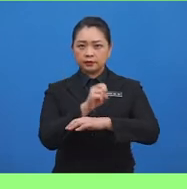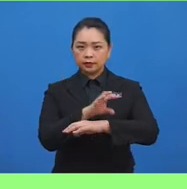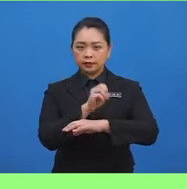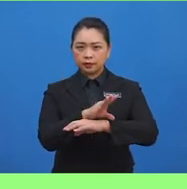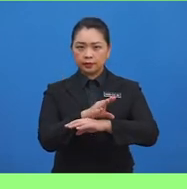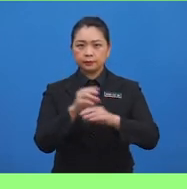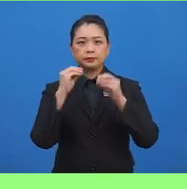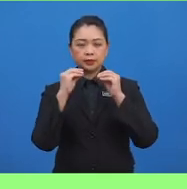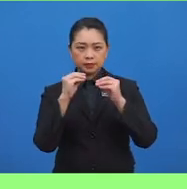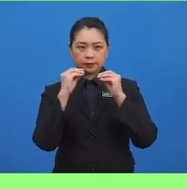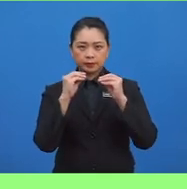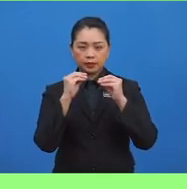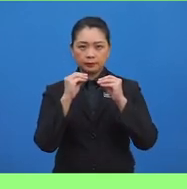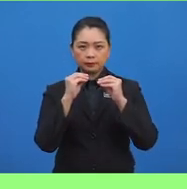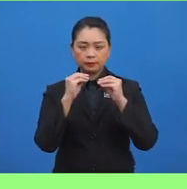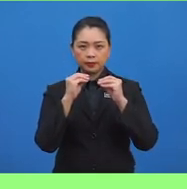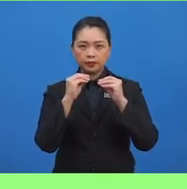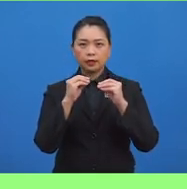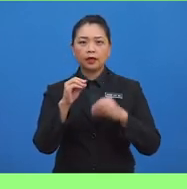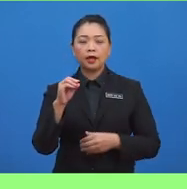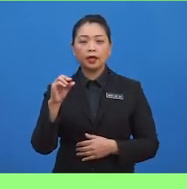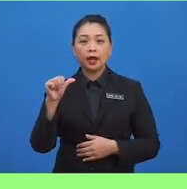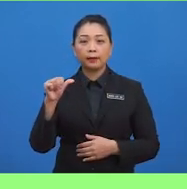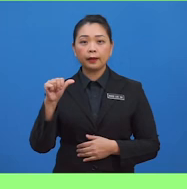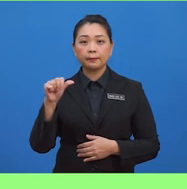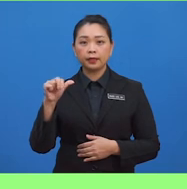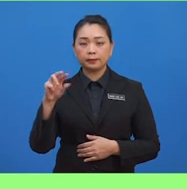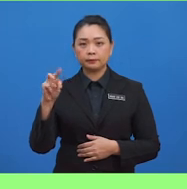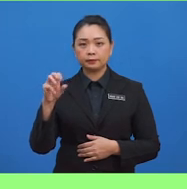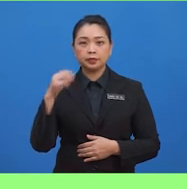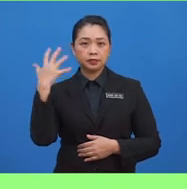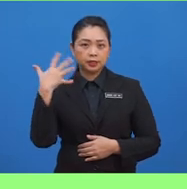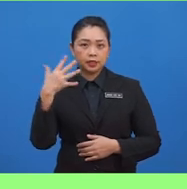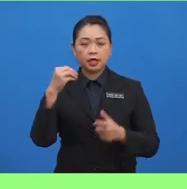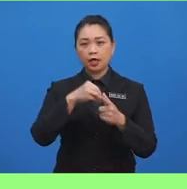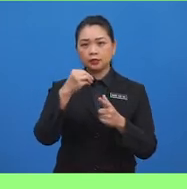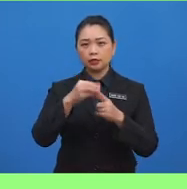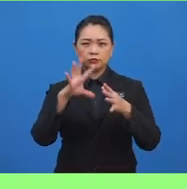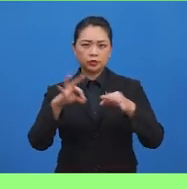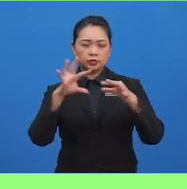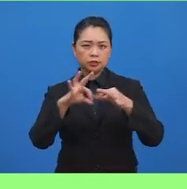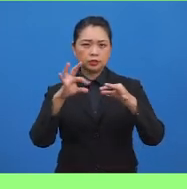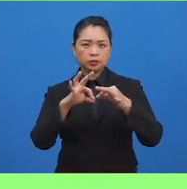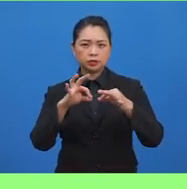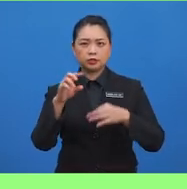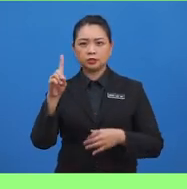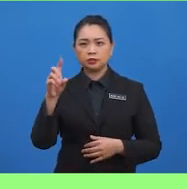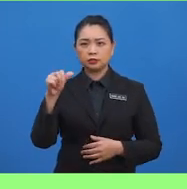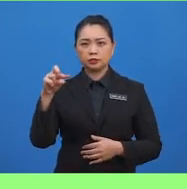pengajaran keagamaan sejarah atau kisah dongeng